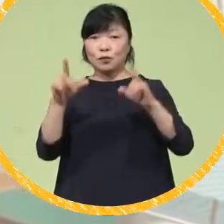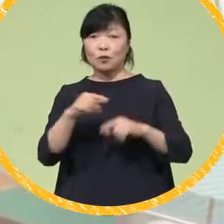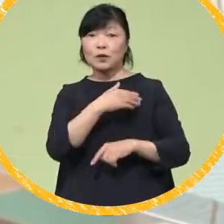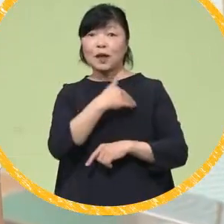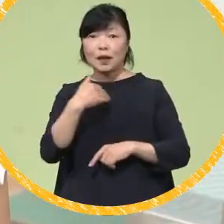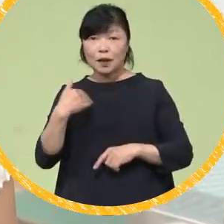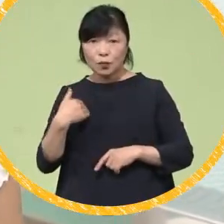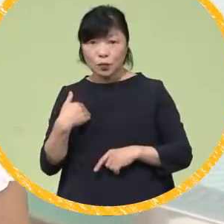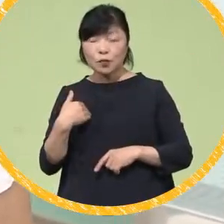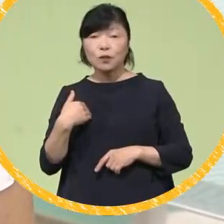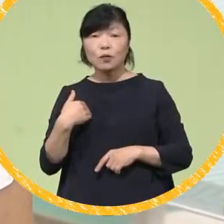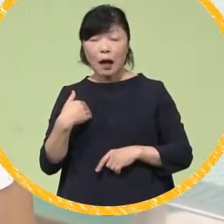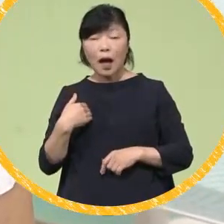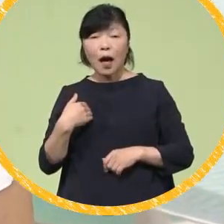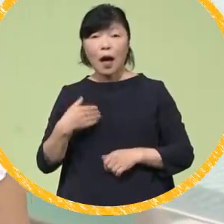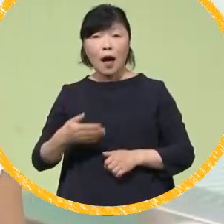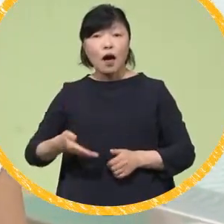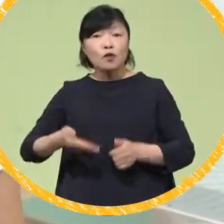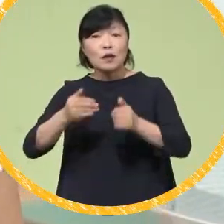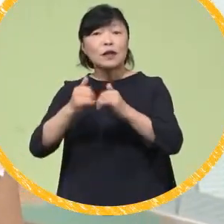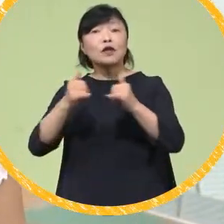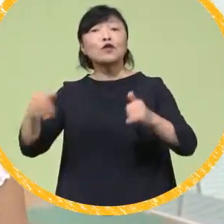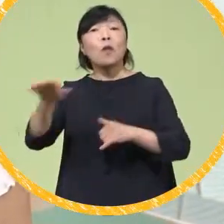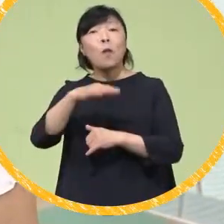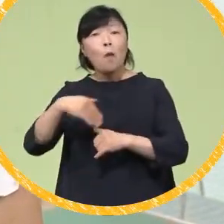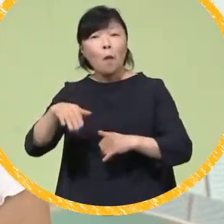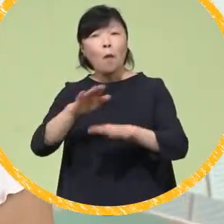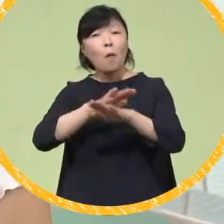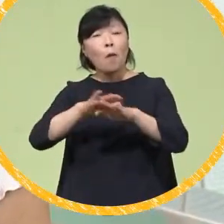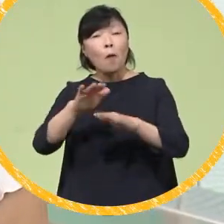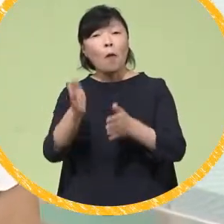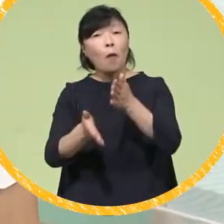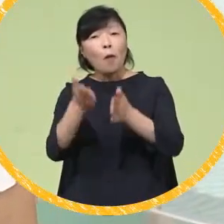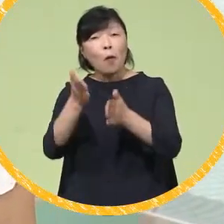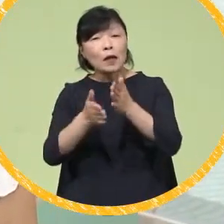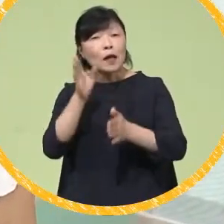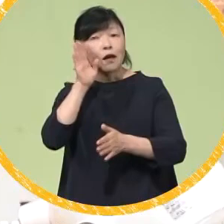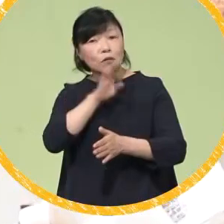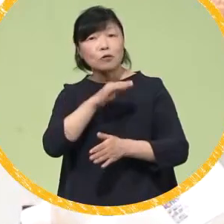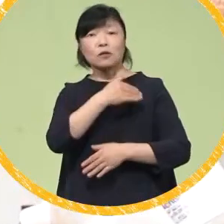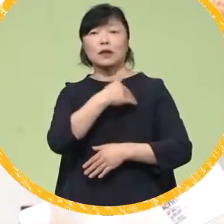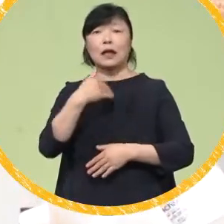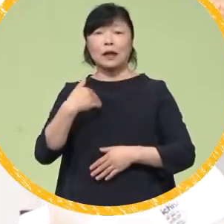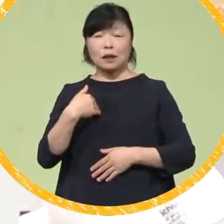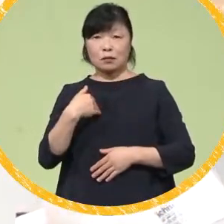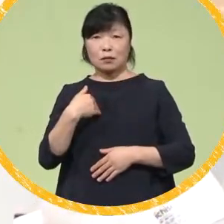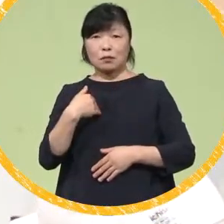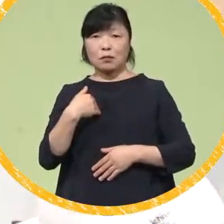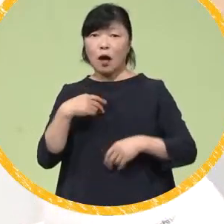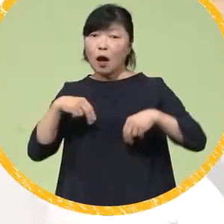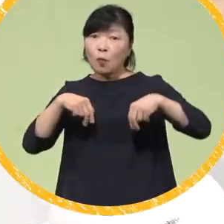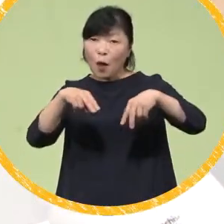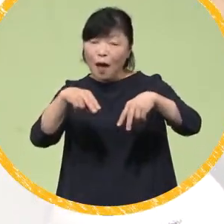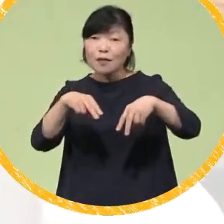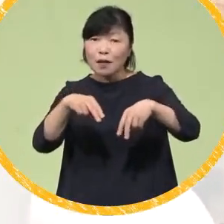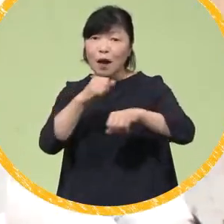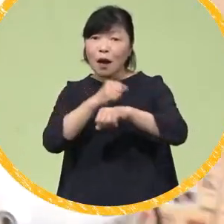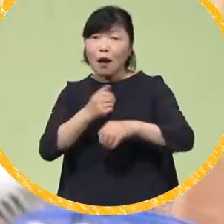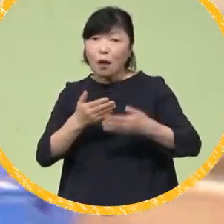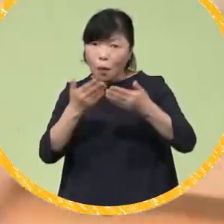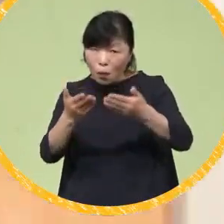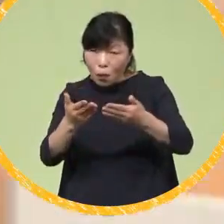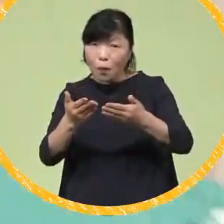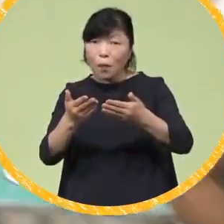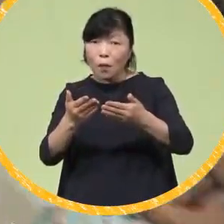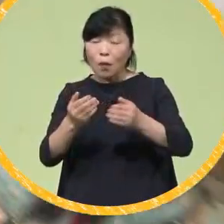ことと、あと飼い主さんのお手入れがしやすくしていただくこと。な るほど。ボランティアでいらっしゃってるんですよね。 は